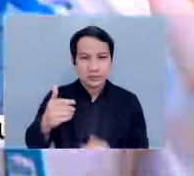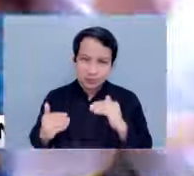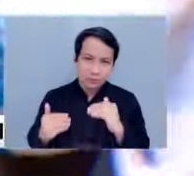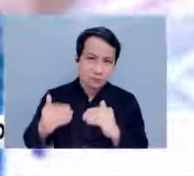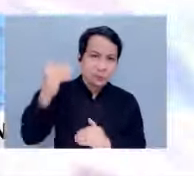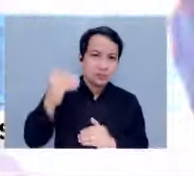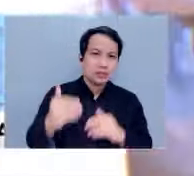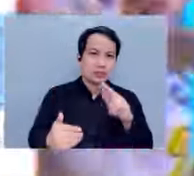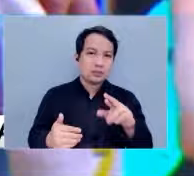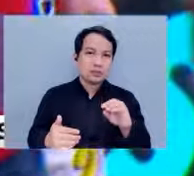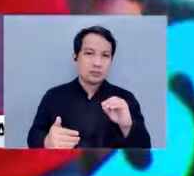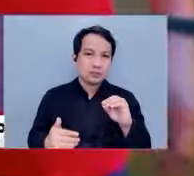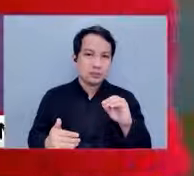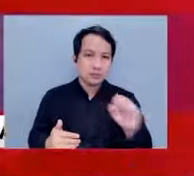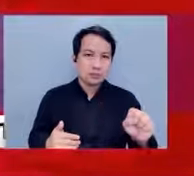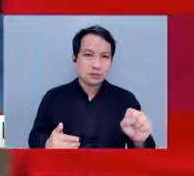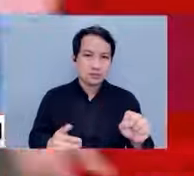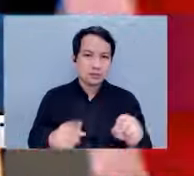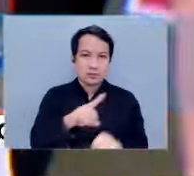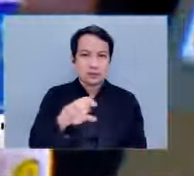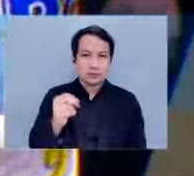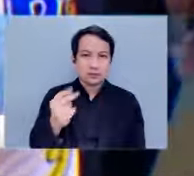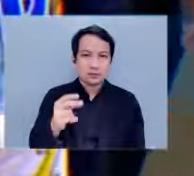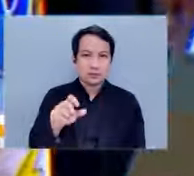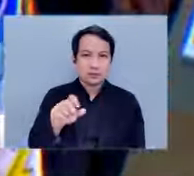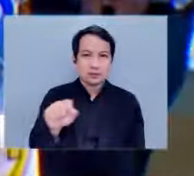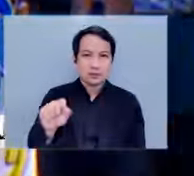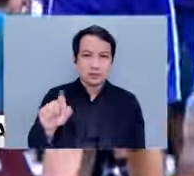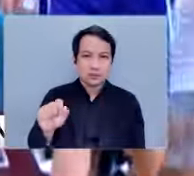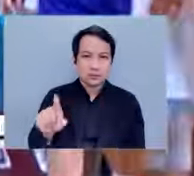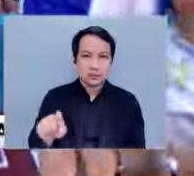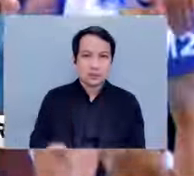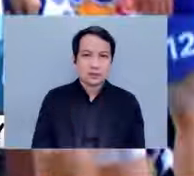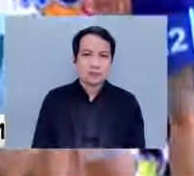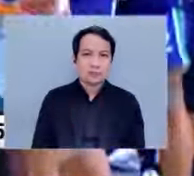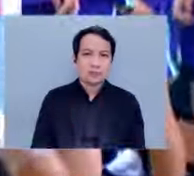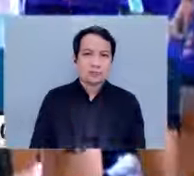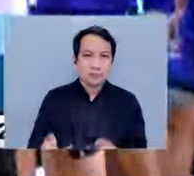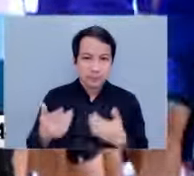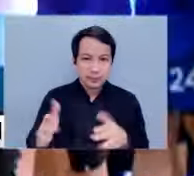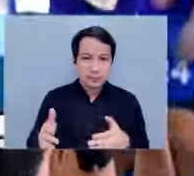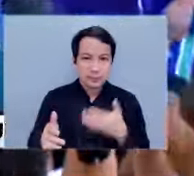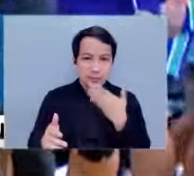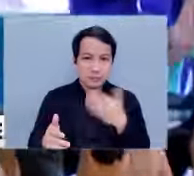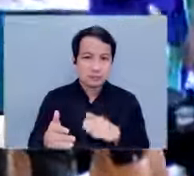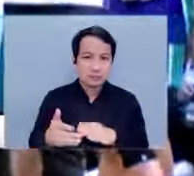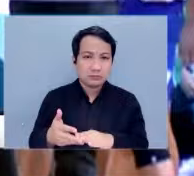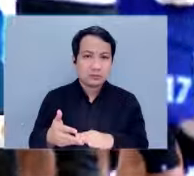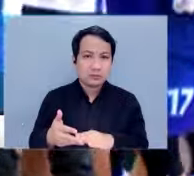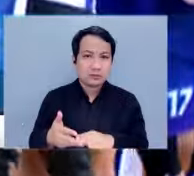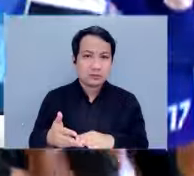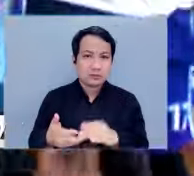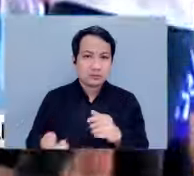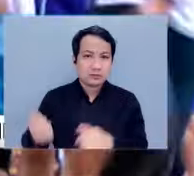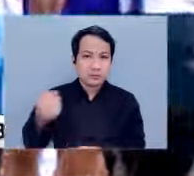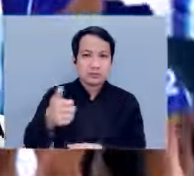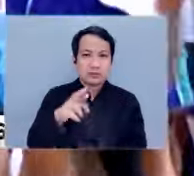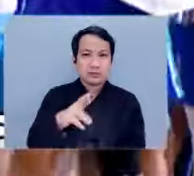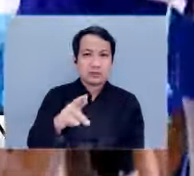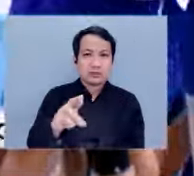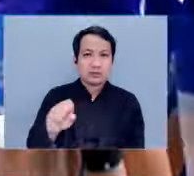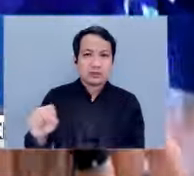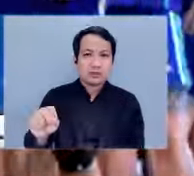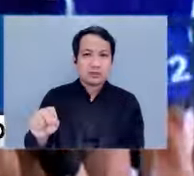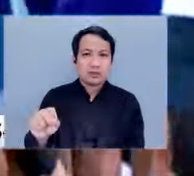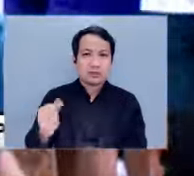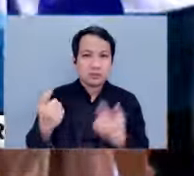Shine 112-111. Matapos ang masamang simula sa conference, tinapos ng Rain or Shine ang elimination round